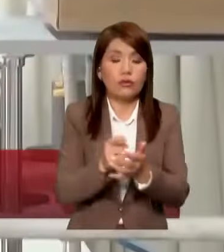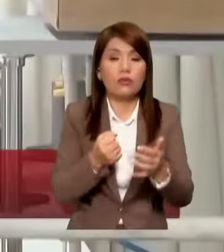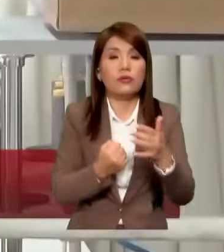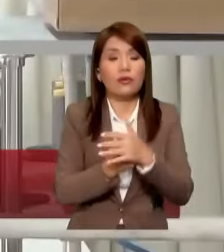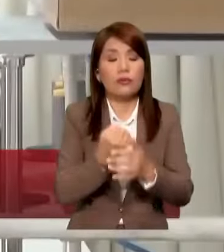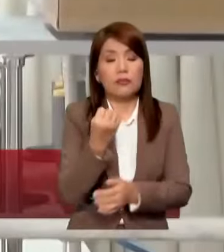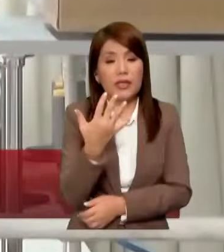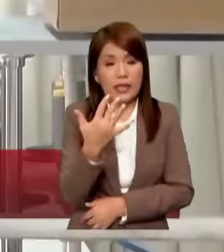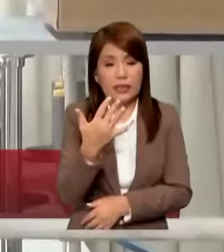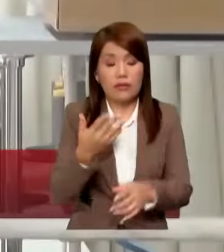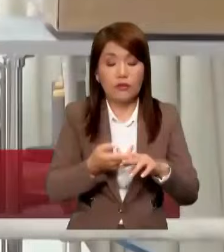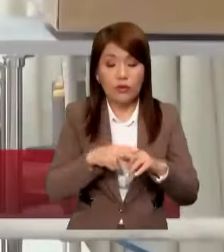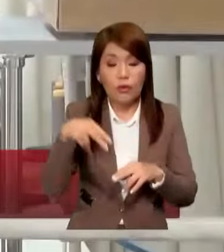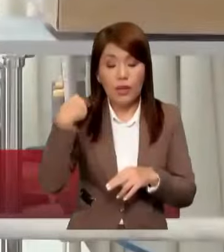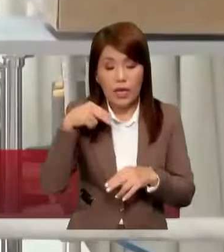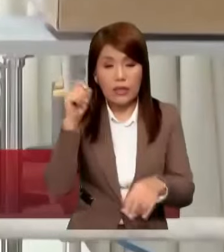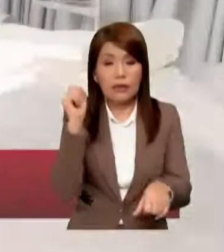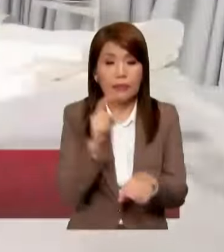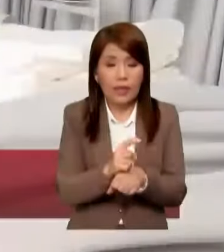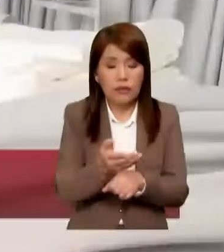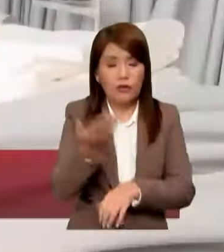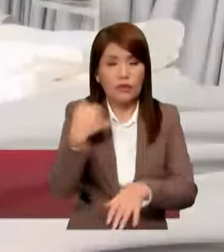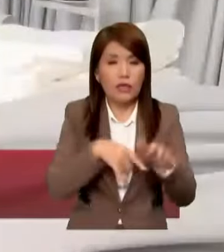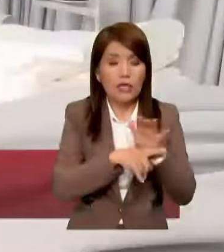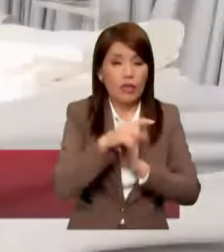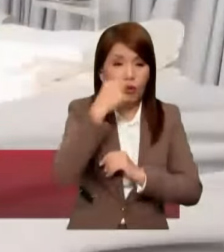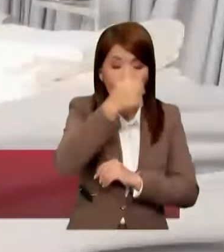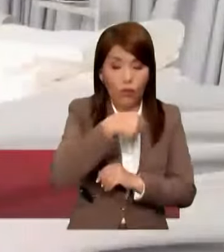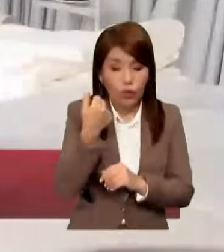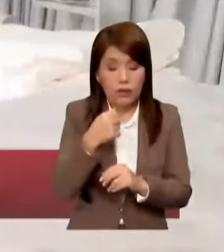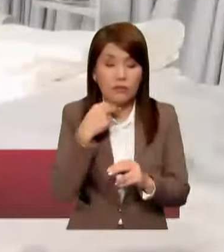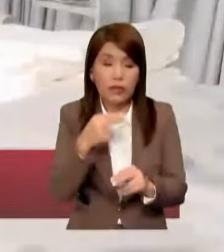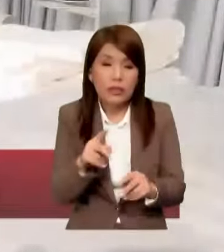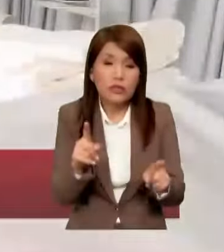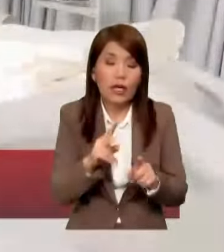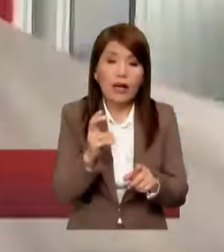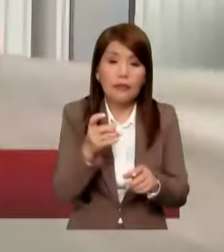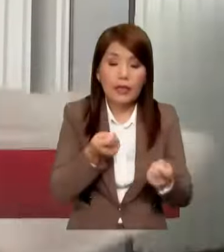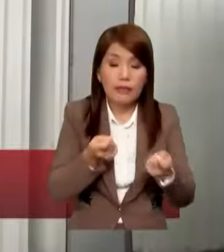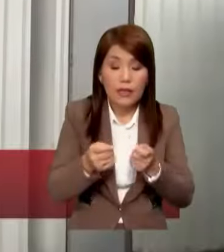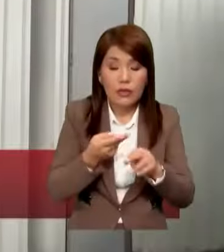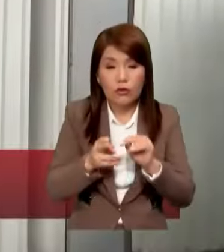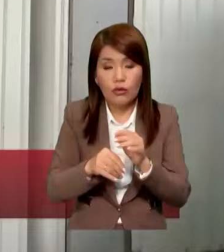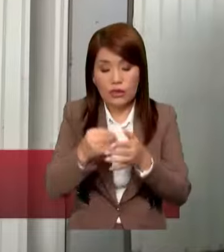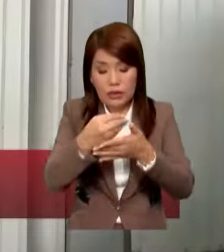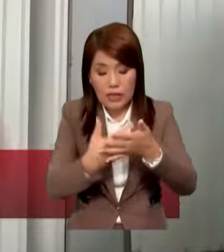15. Такое поручение Касым-Жомарт Токаев давал еще в начале года. Подразумевалось, что Кабмин выработает